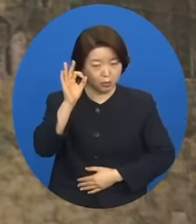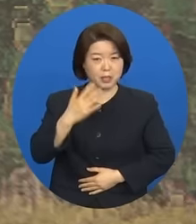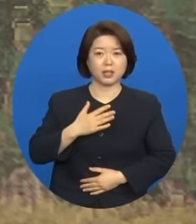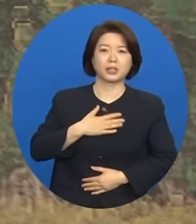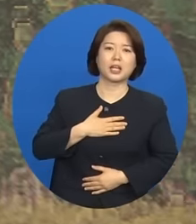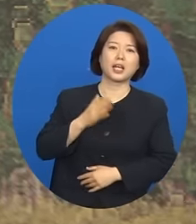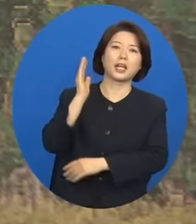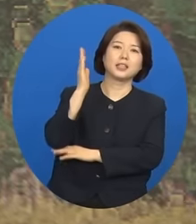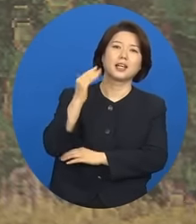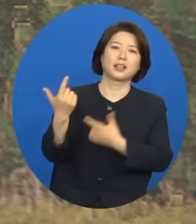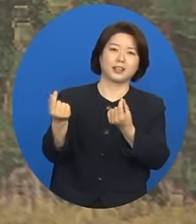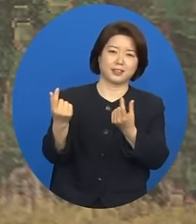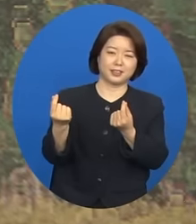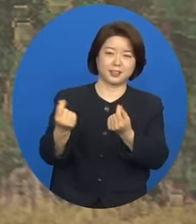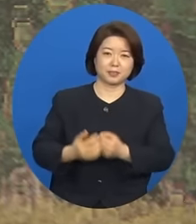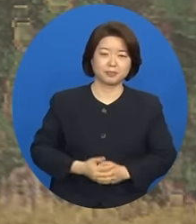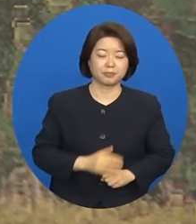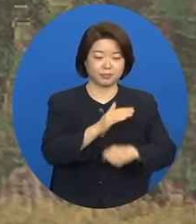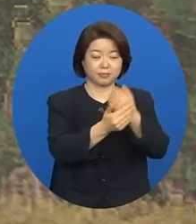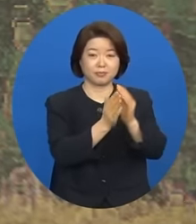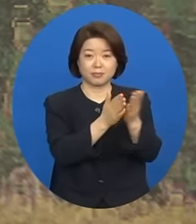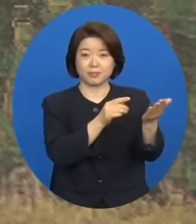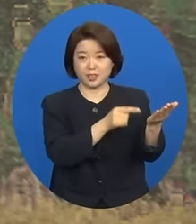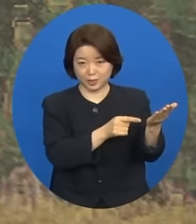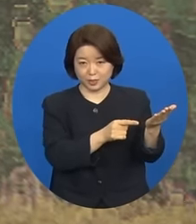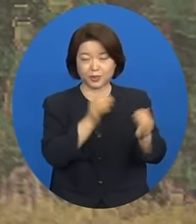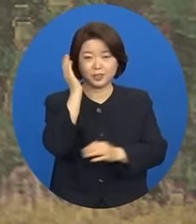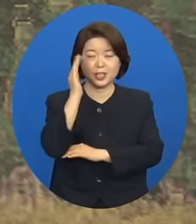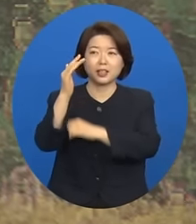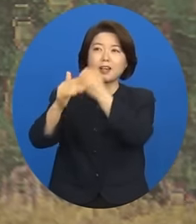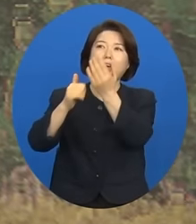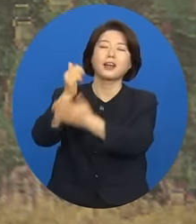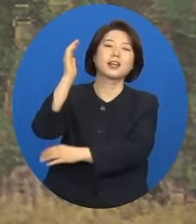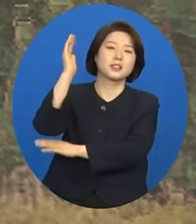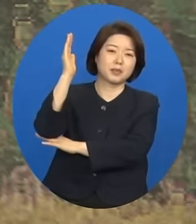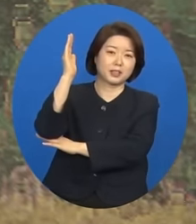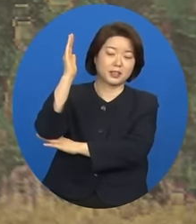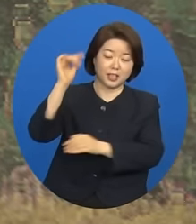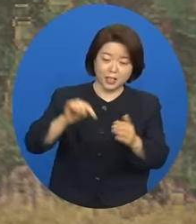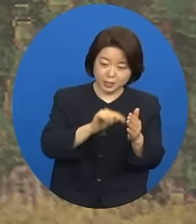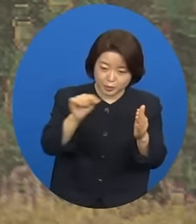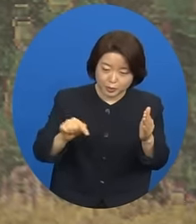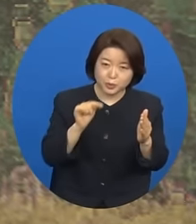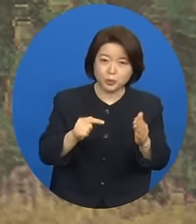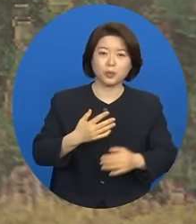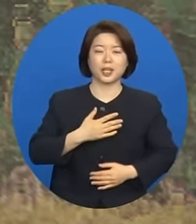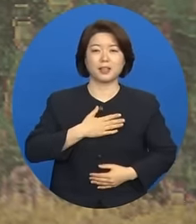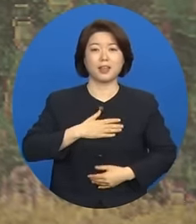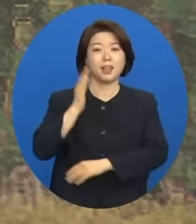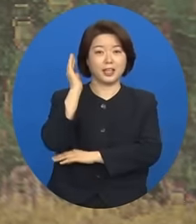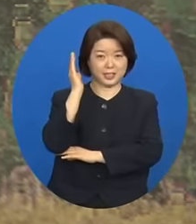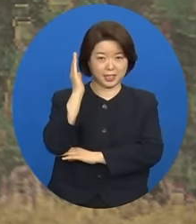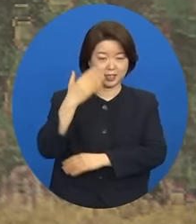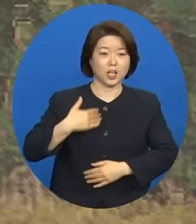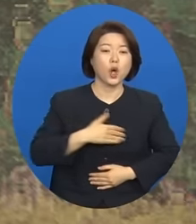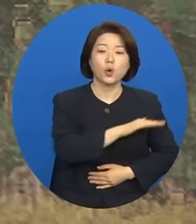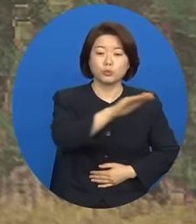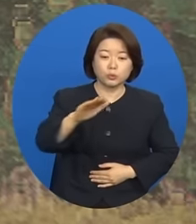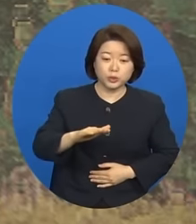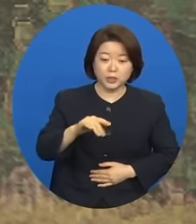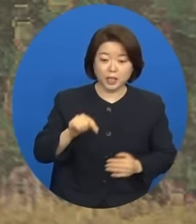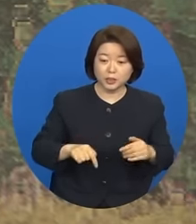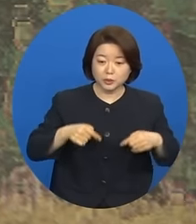됩니다. 성경의 이야기는 하나님의 이야기고 그 이야기 안에 우리의 이야기가 있고 우리가